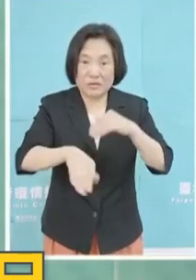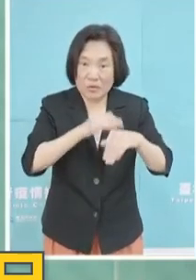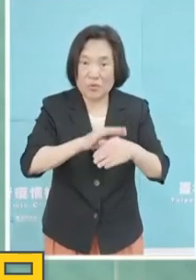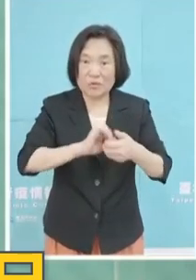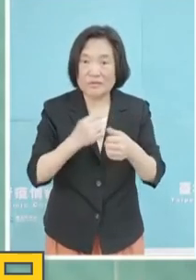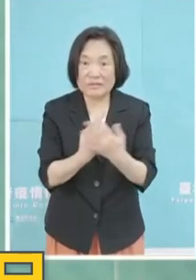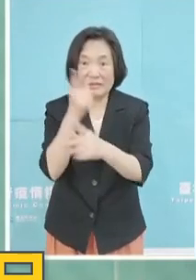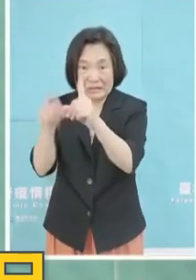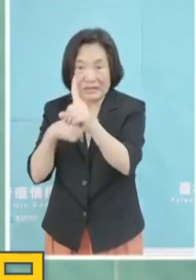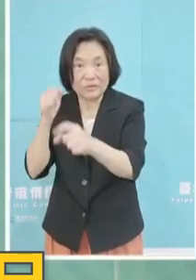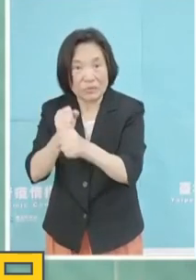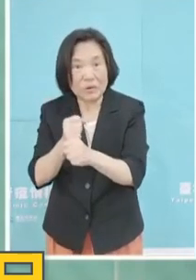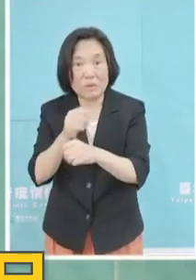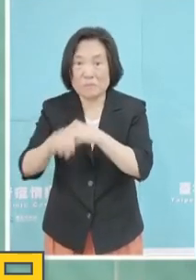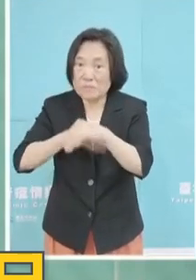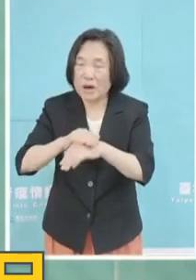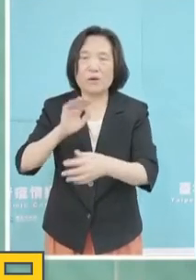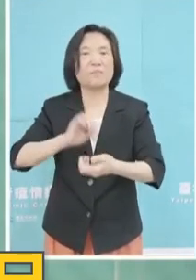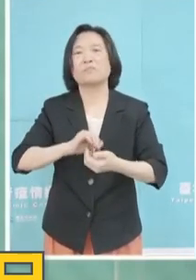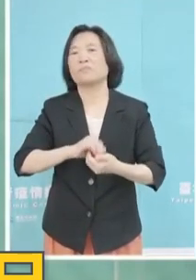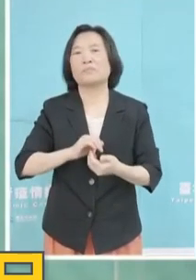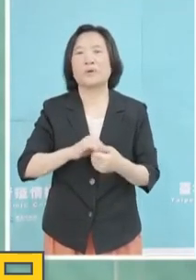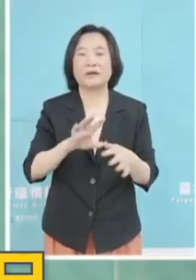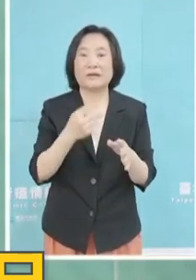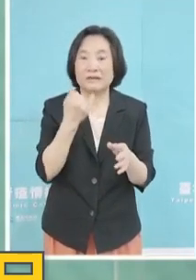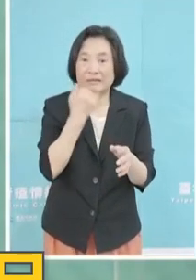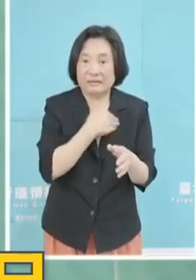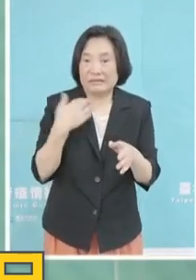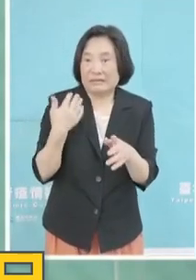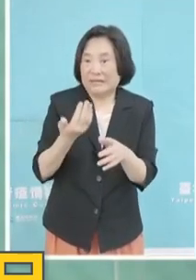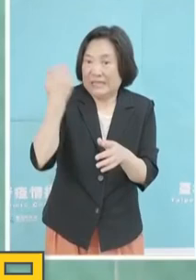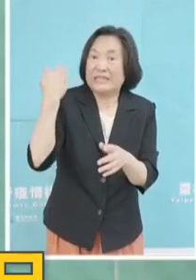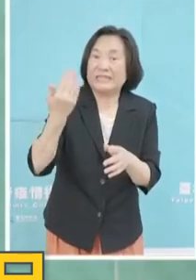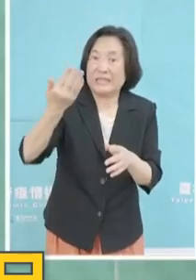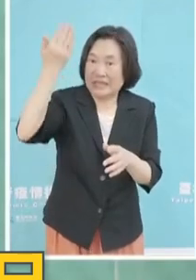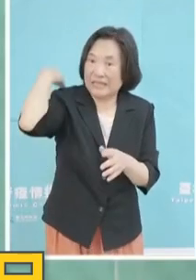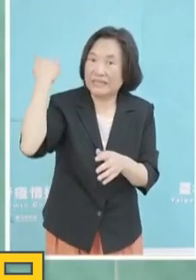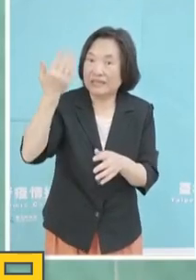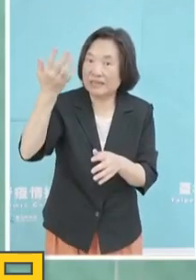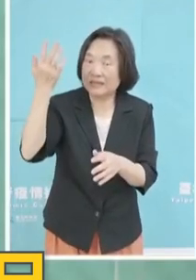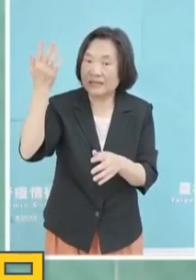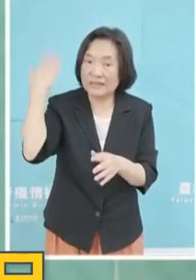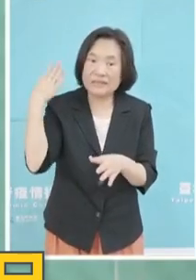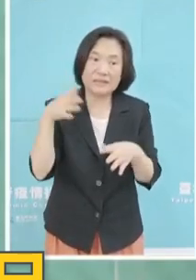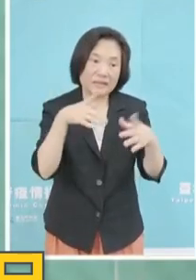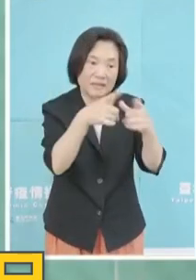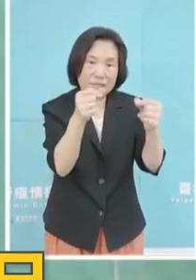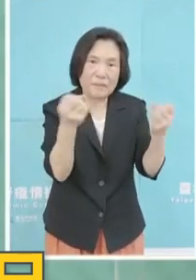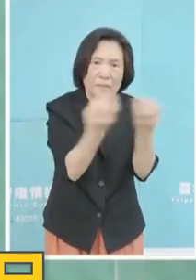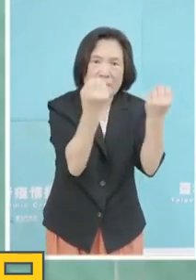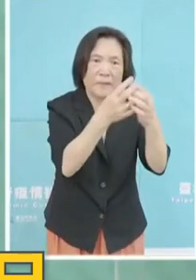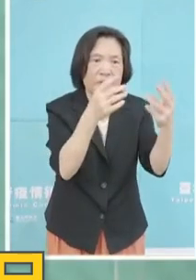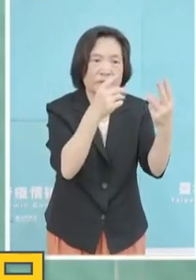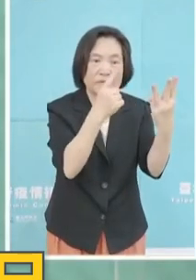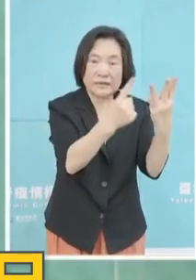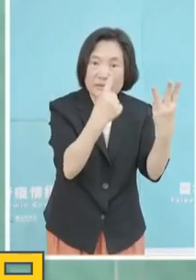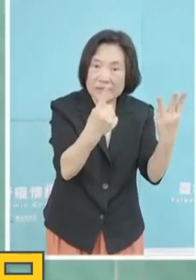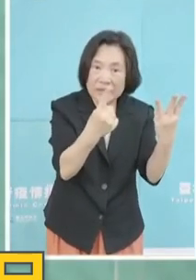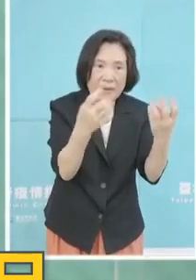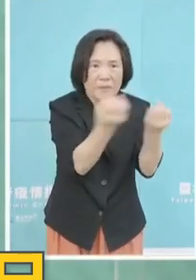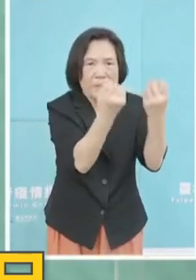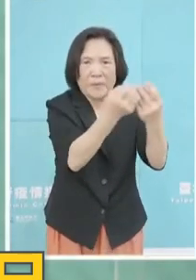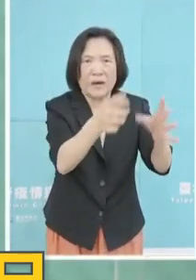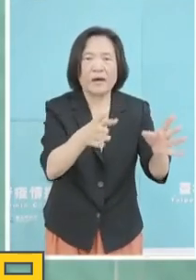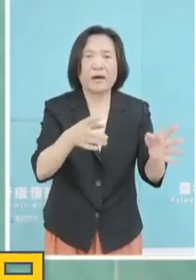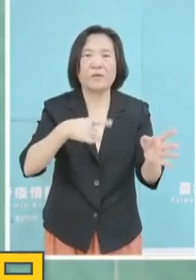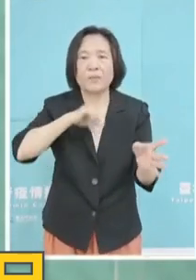人的。应该这我们要感谢过去我们台湾人民哦，对日本在三一的帮忙。啊，日本也在我们最困难的时